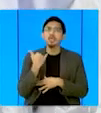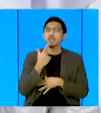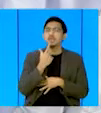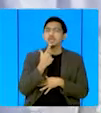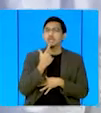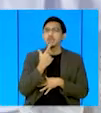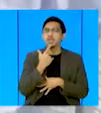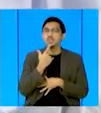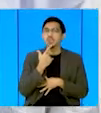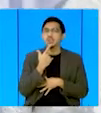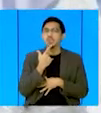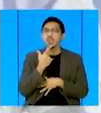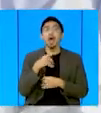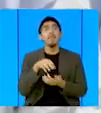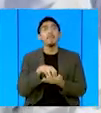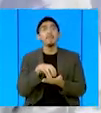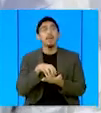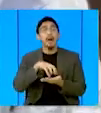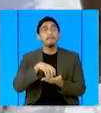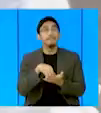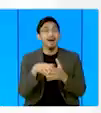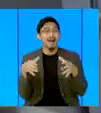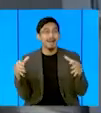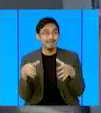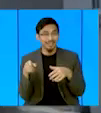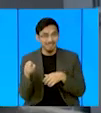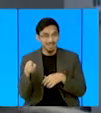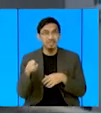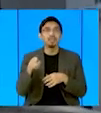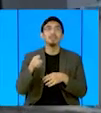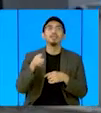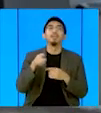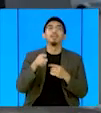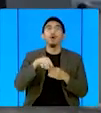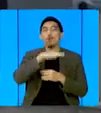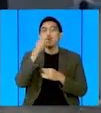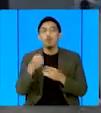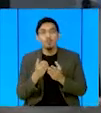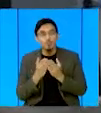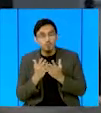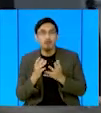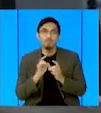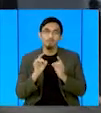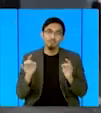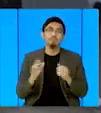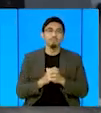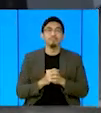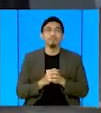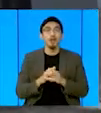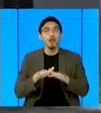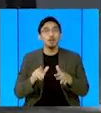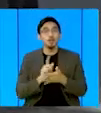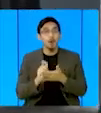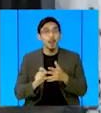ada miniatur Ka'bah, ada miniatur Hajar Aswad. Ini Mas, ini mulai anak-anak sekolah itu kan sudah mulai habis testing